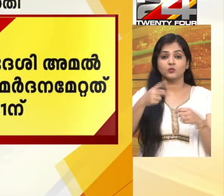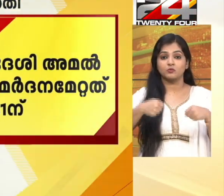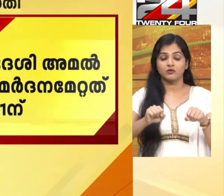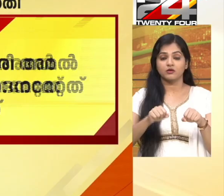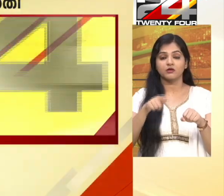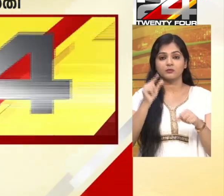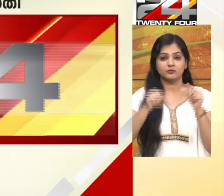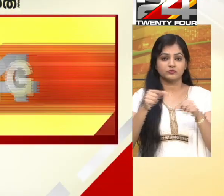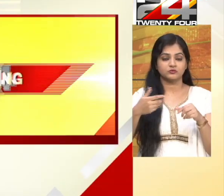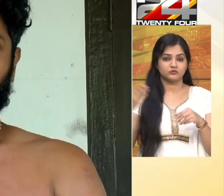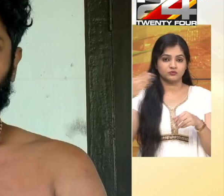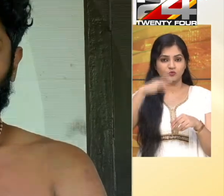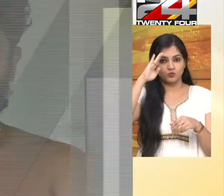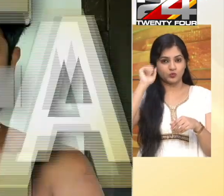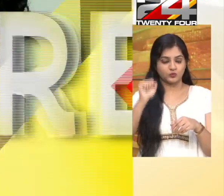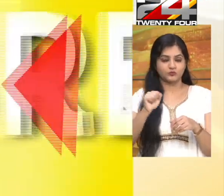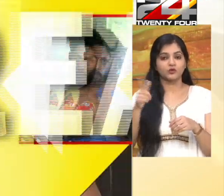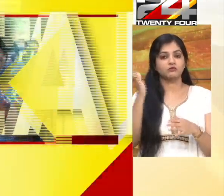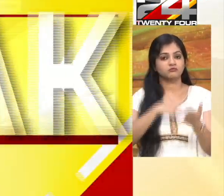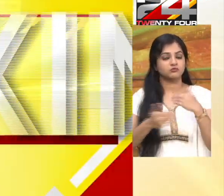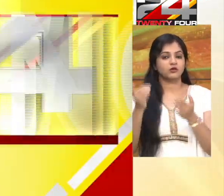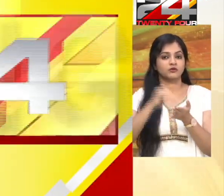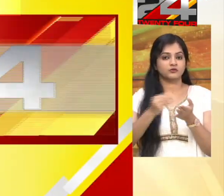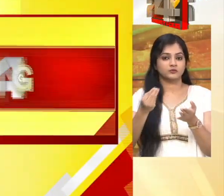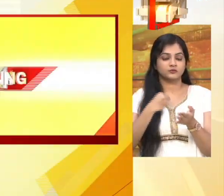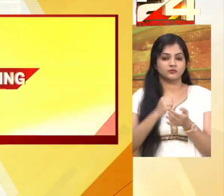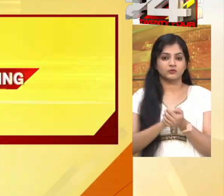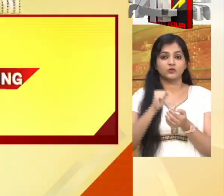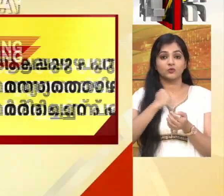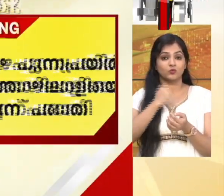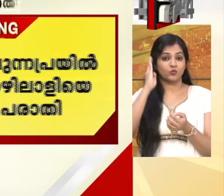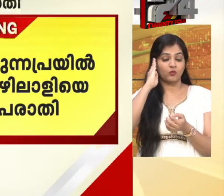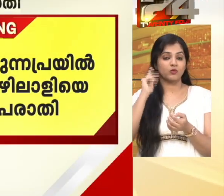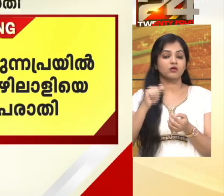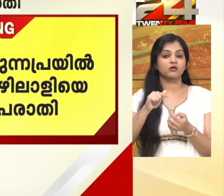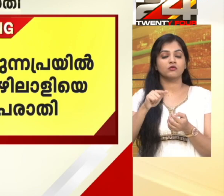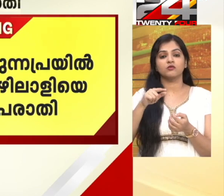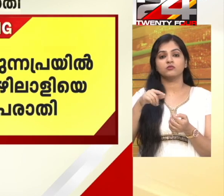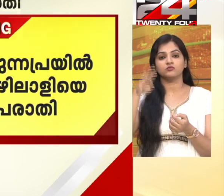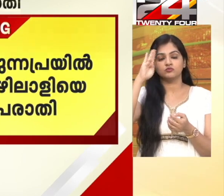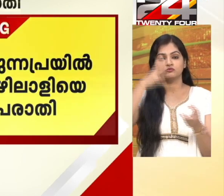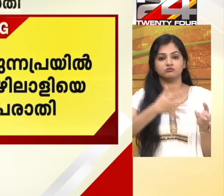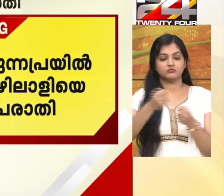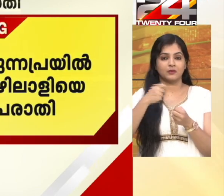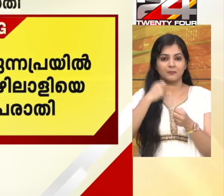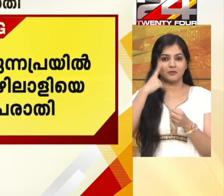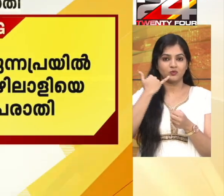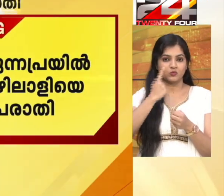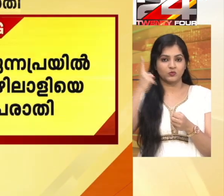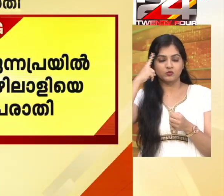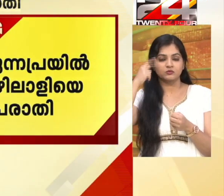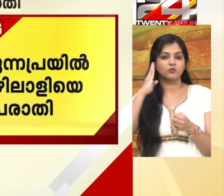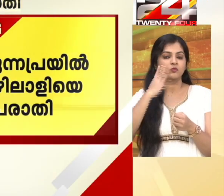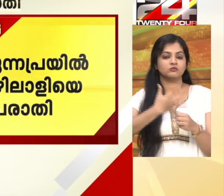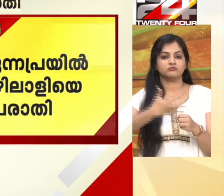വന്നു വന്ന് അവരടിച്ചു അതിനു മുമ്പ് തന്നെ എൻ്റെ ഫോൺ അവർ മേടിച്ച് വെച്ചായിരുന്നു ഞാൻ ചേട്ടനെ വിളിക്കാൻ വേണ്ടി ഫോൺ എടുത്തപ്പോഴത്തേക്കും ആ ഫോൺ ആദ്യം തന്നെ അവർ മേടിച്ച്